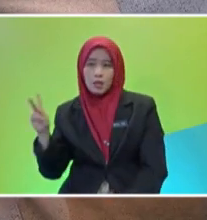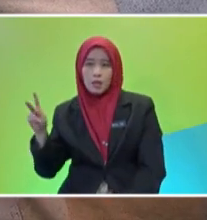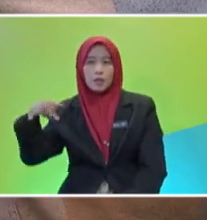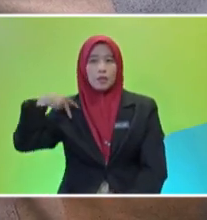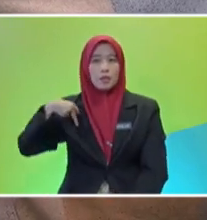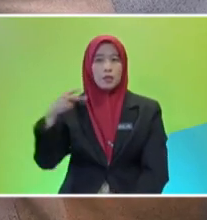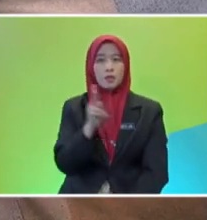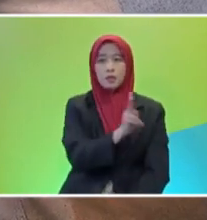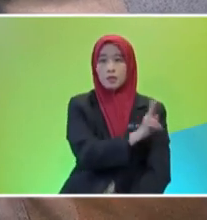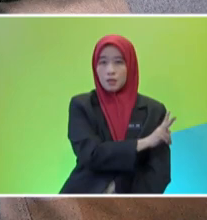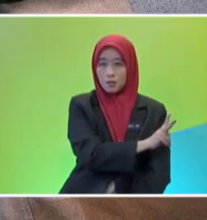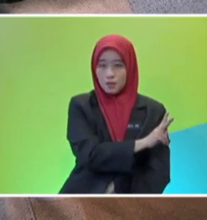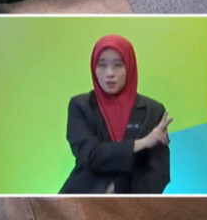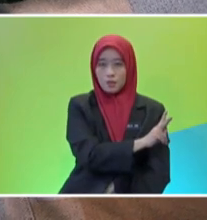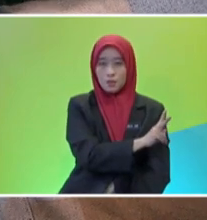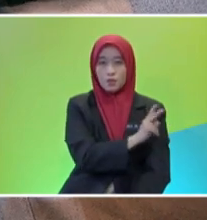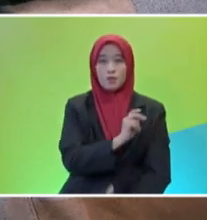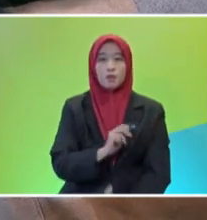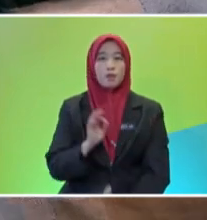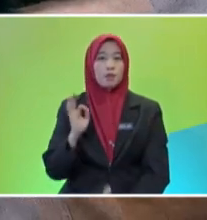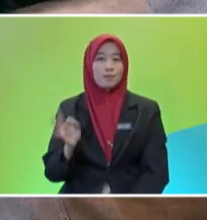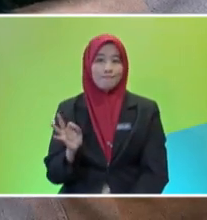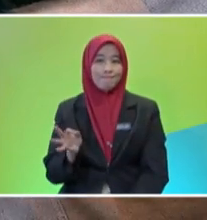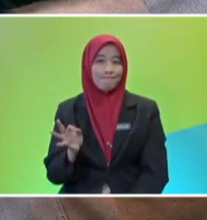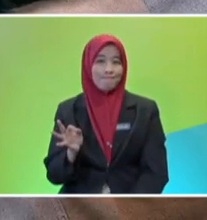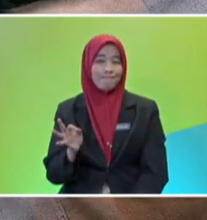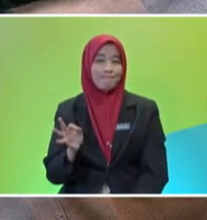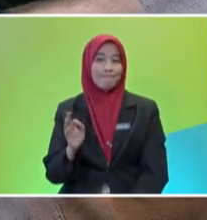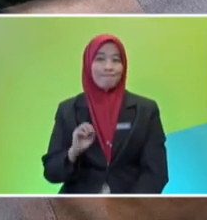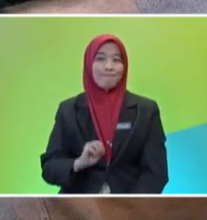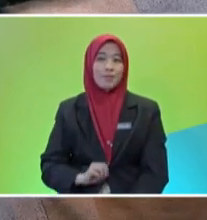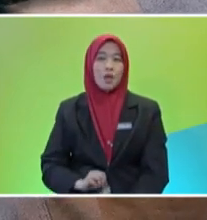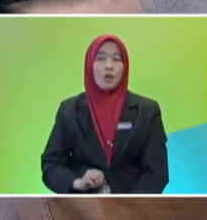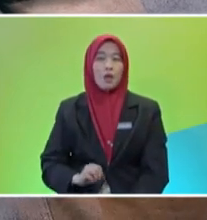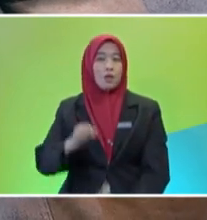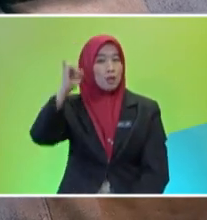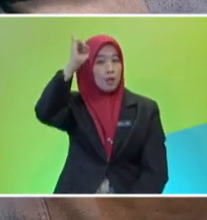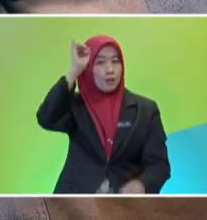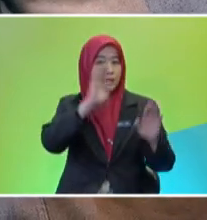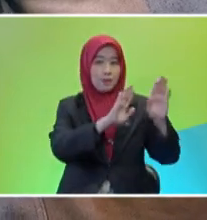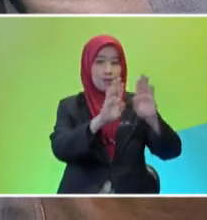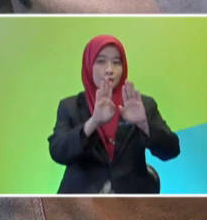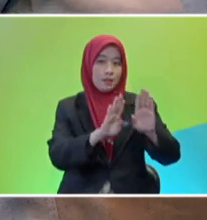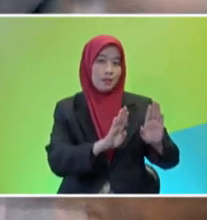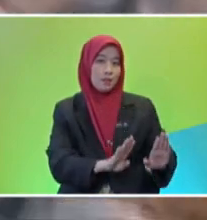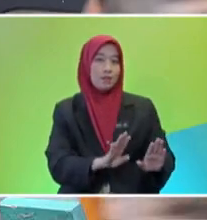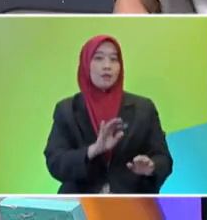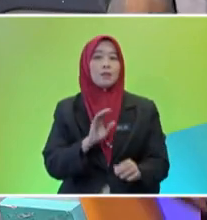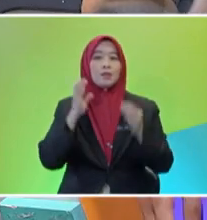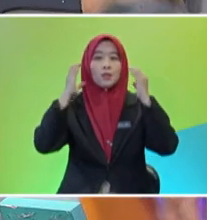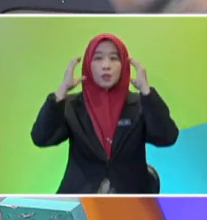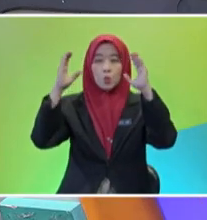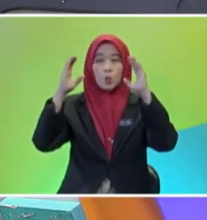Kaki kanan, kaki kiri. Okey. Baik, Irfan tampal dulu cikgu. Tampal dulu. Okey. Okey,